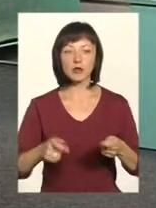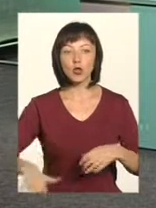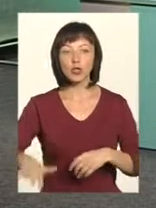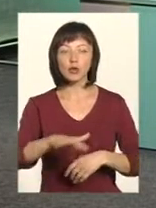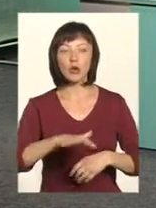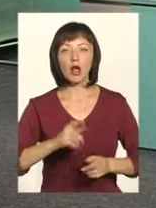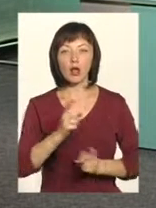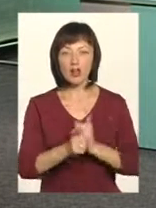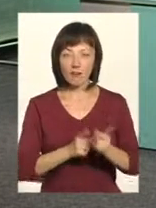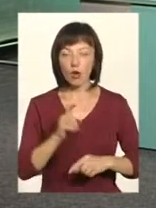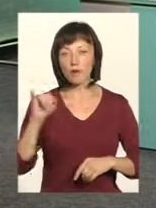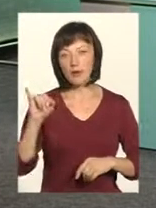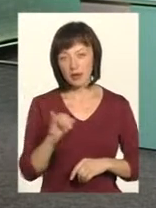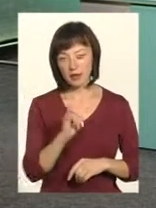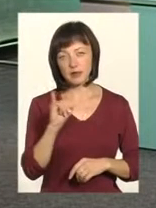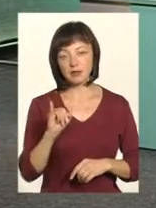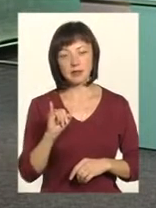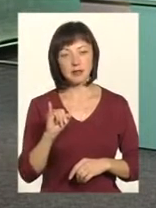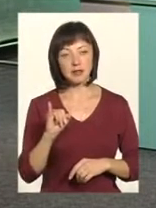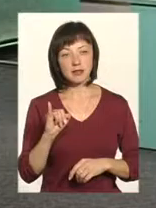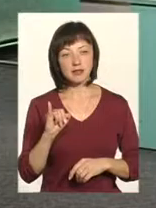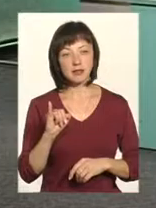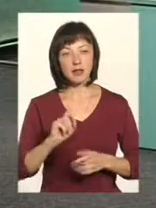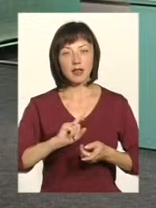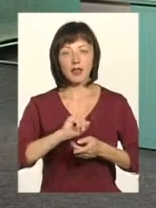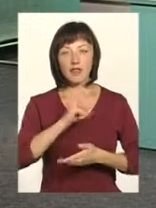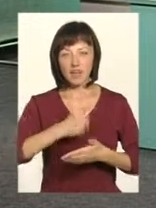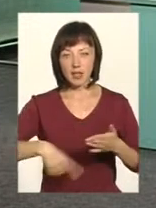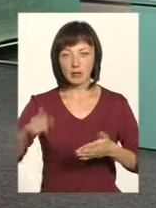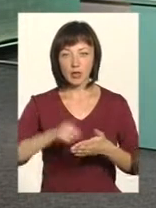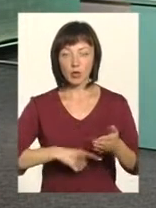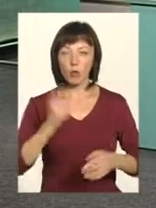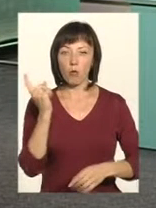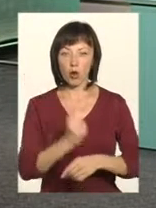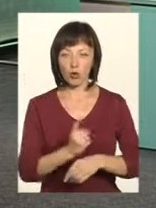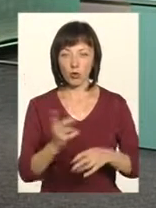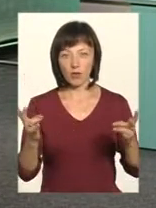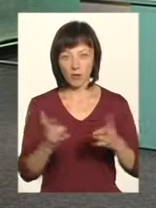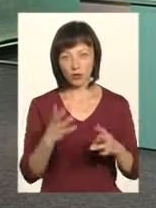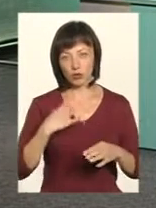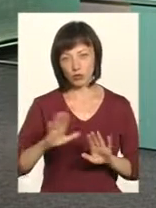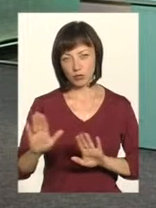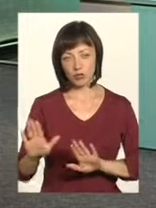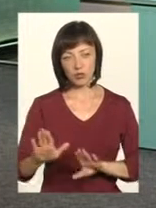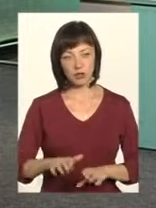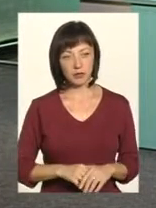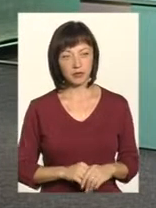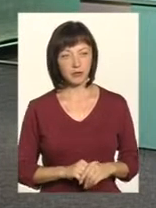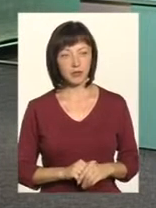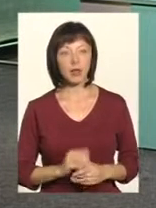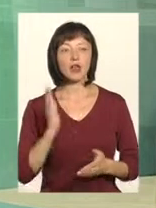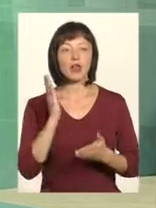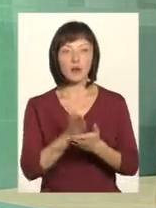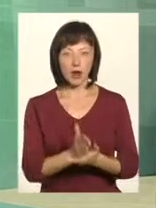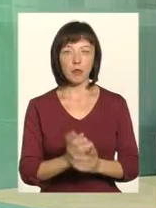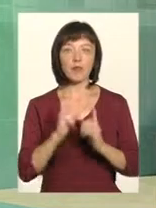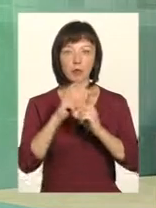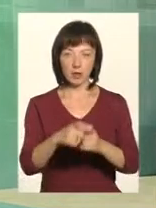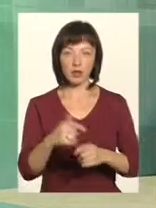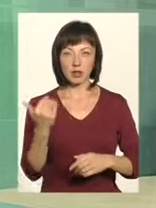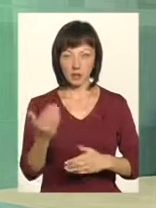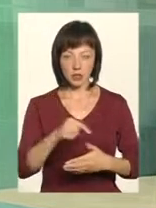адміністративно-територіальної реформи із відміною мораторію, варто трошки зачекати. Прямо відповідаючи на ваше